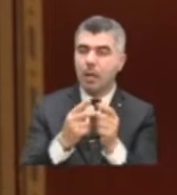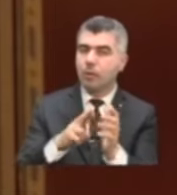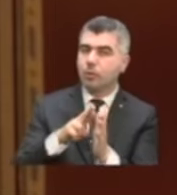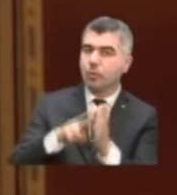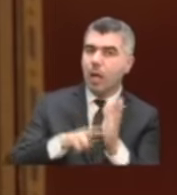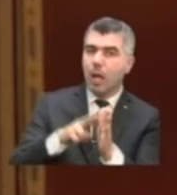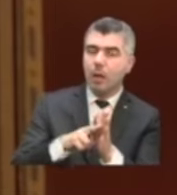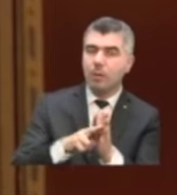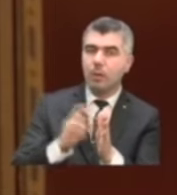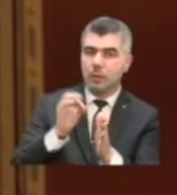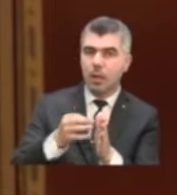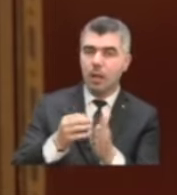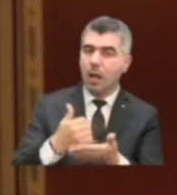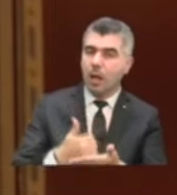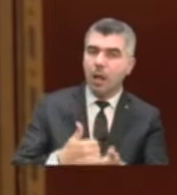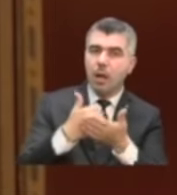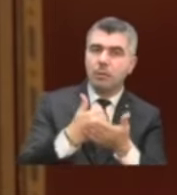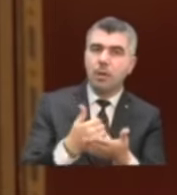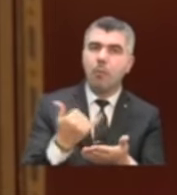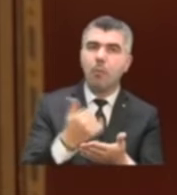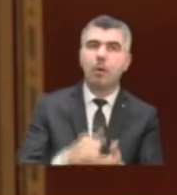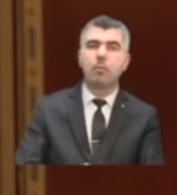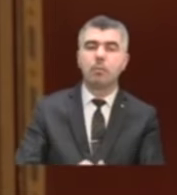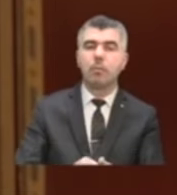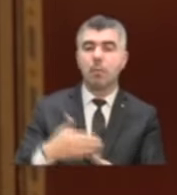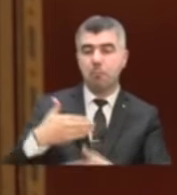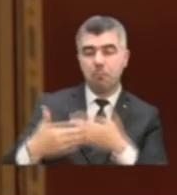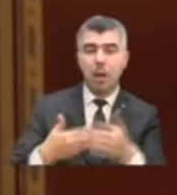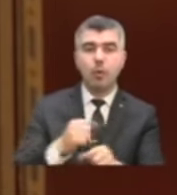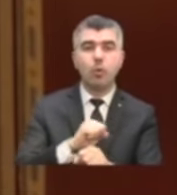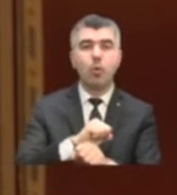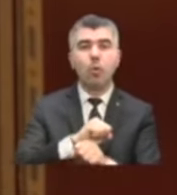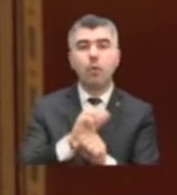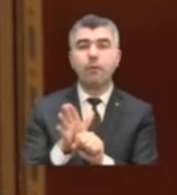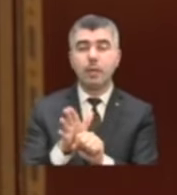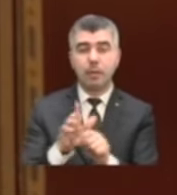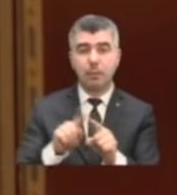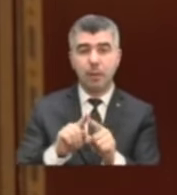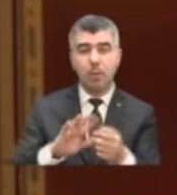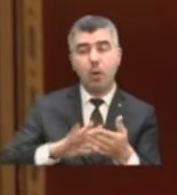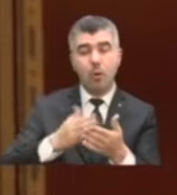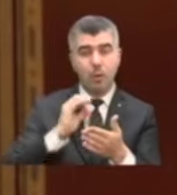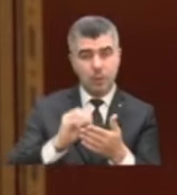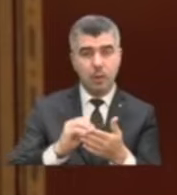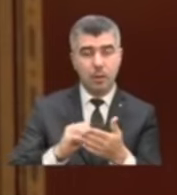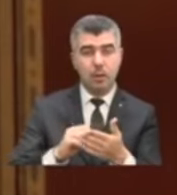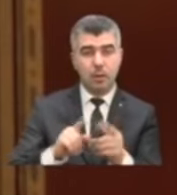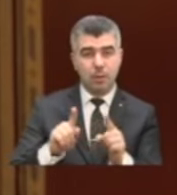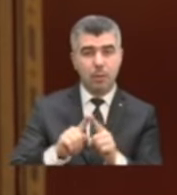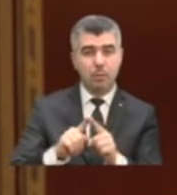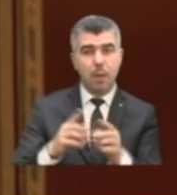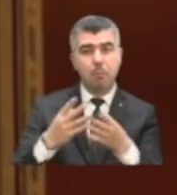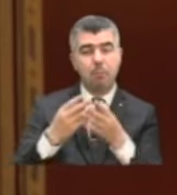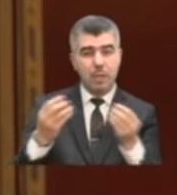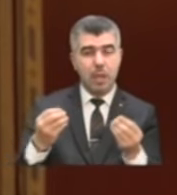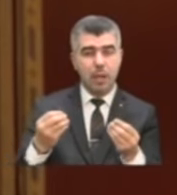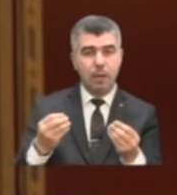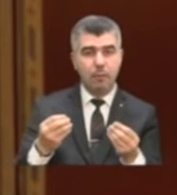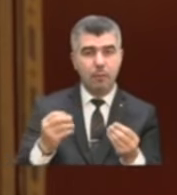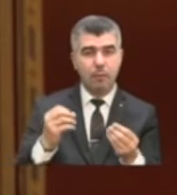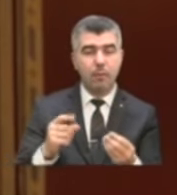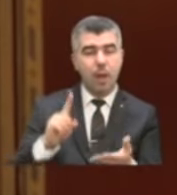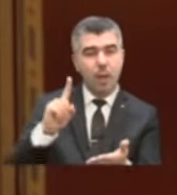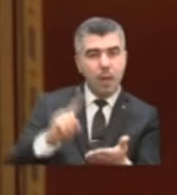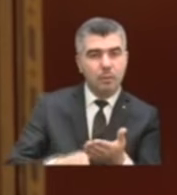والجهويه يكون عندهم امكانيه باش يعيشوا، لان مورا الكوفيد كيف ما عرفتوا مجموعه ديال المقاولات ليس فقط في المجال الصحفي بصفه عامه ولكن خاصه